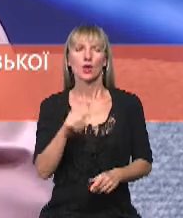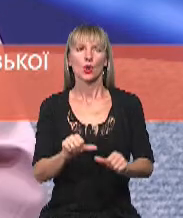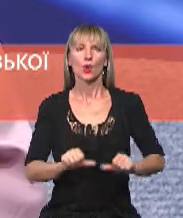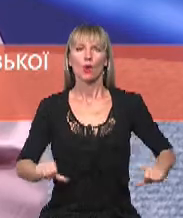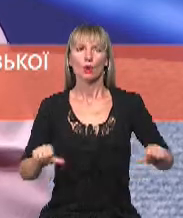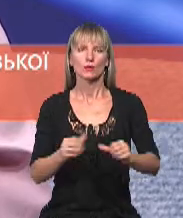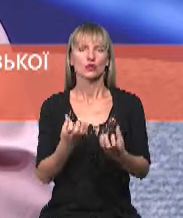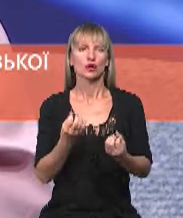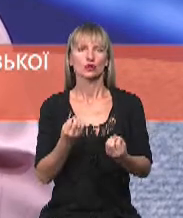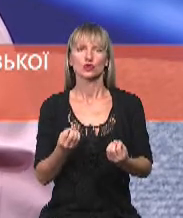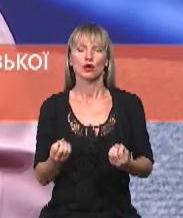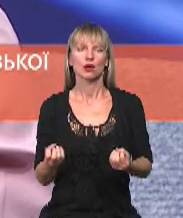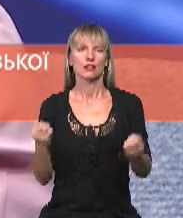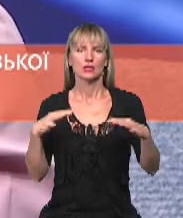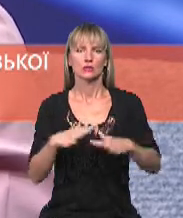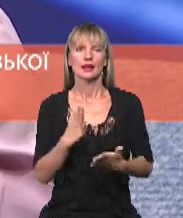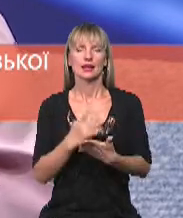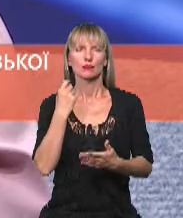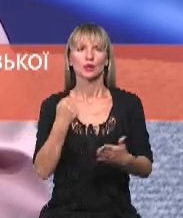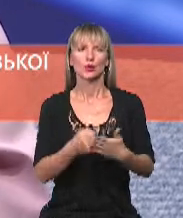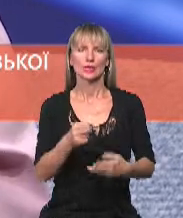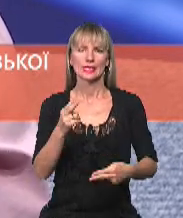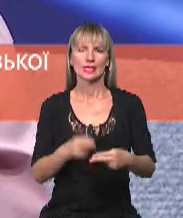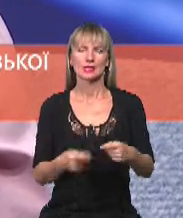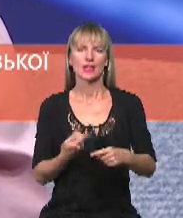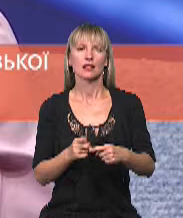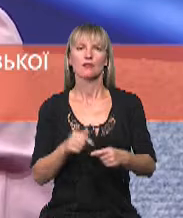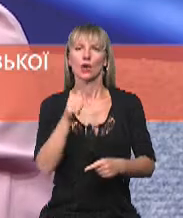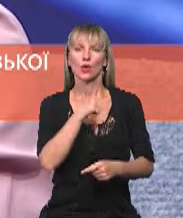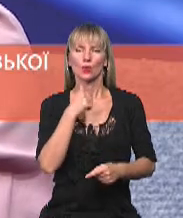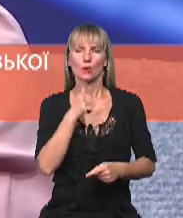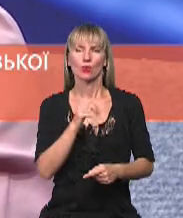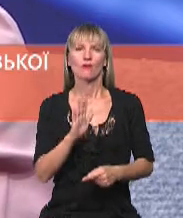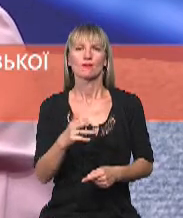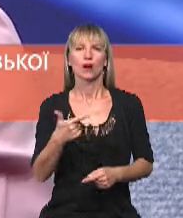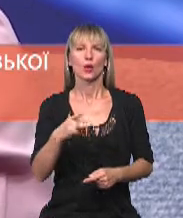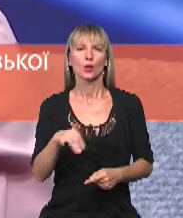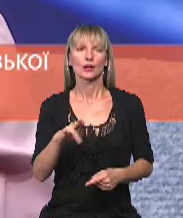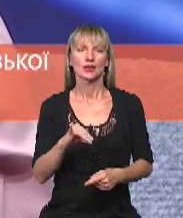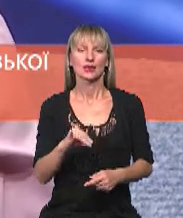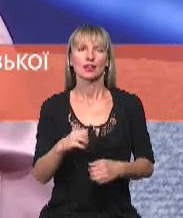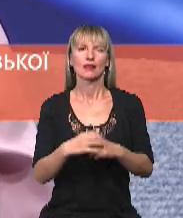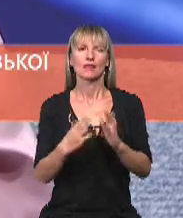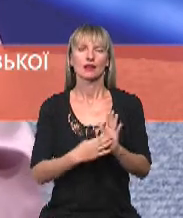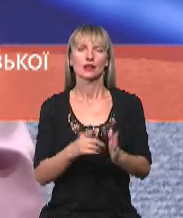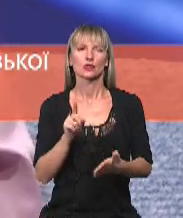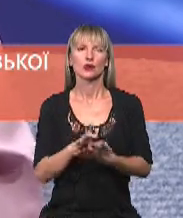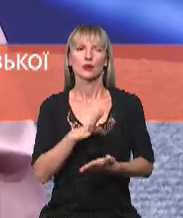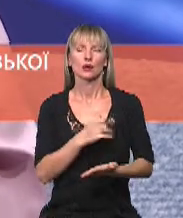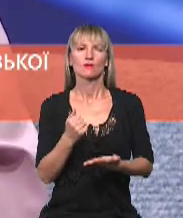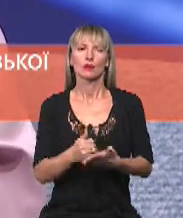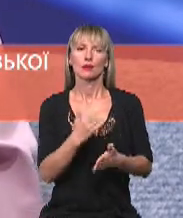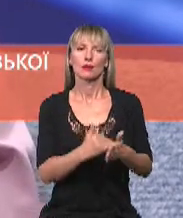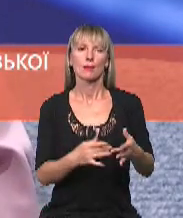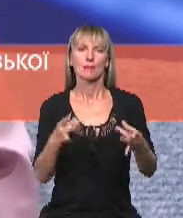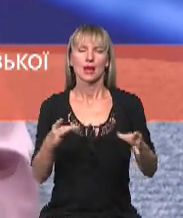ще не збиралася, але є інформація, що до кінця цього року, тобто в грудні 2019-го, має бути ухвалена ціла програма,